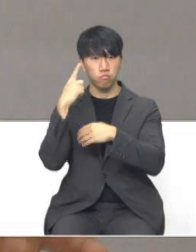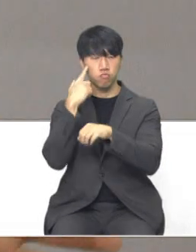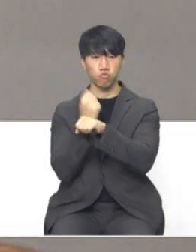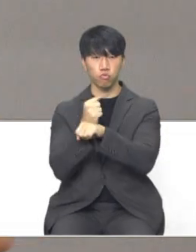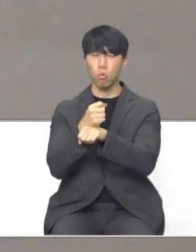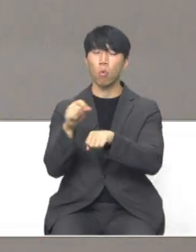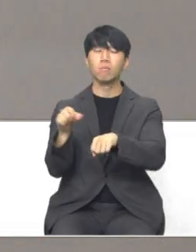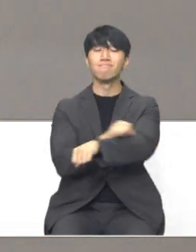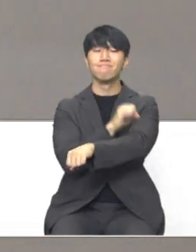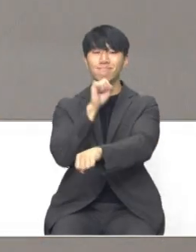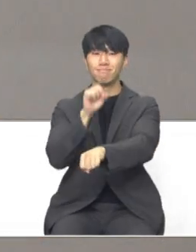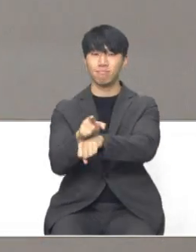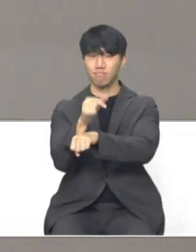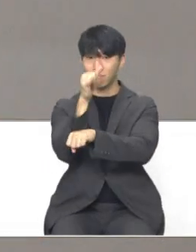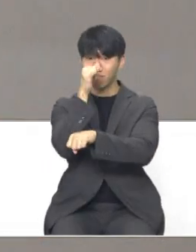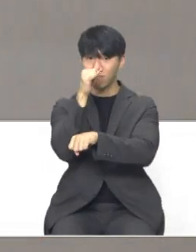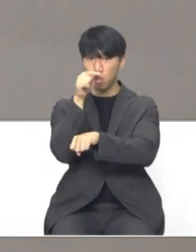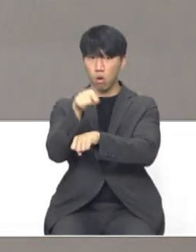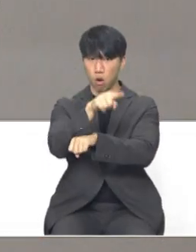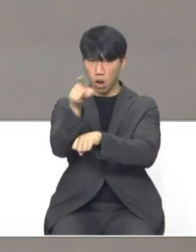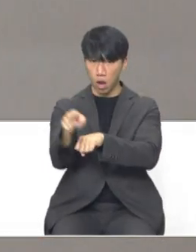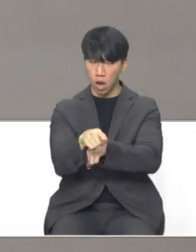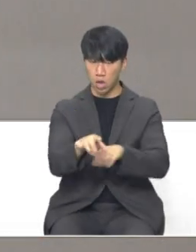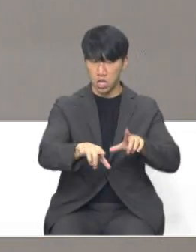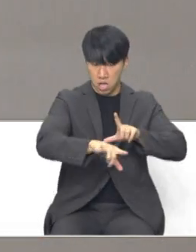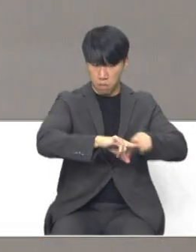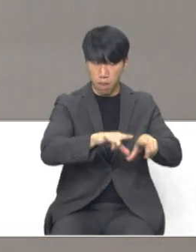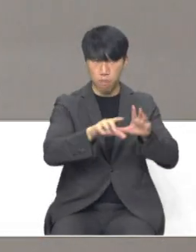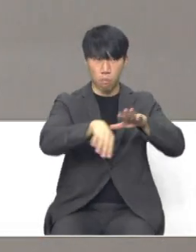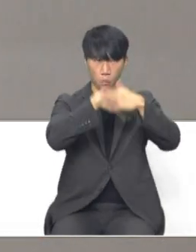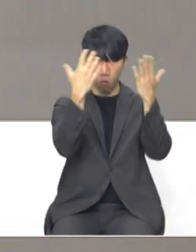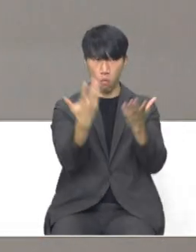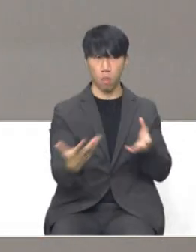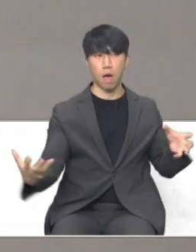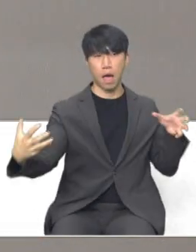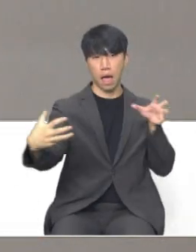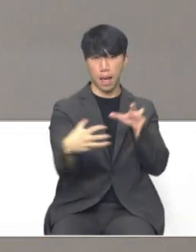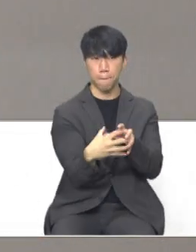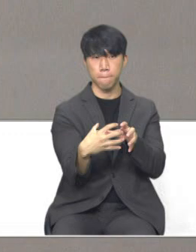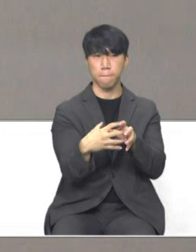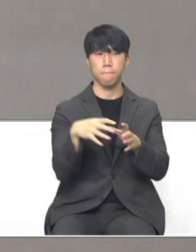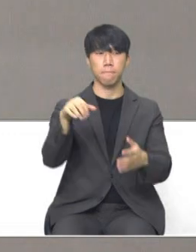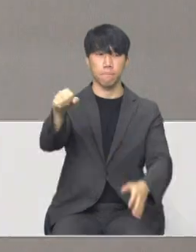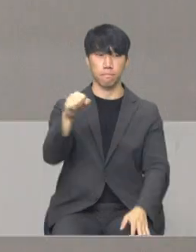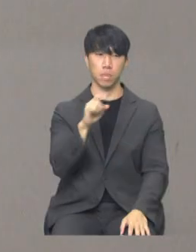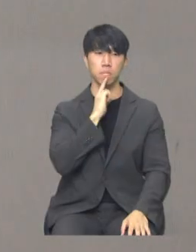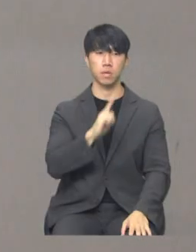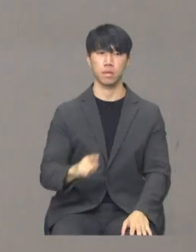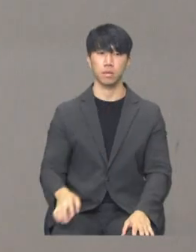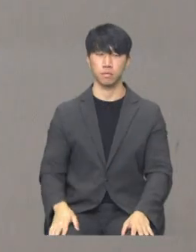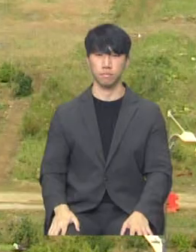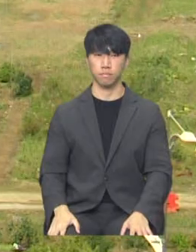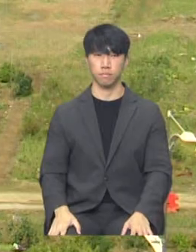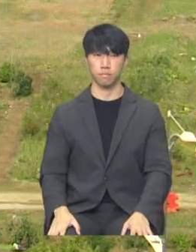특화되어 있는 부분과 일반적인 부분을 다 포함해서 가져오겠다는 것.